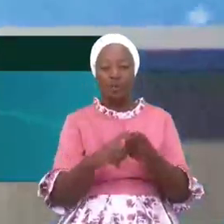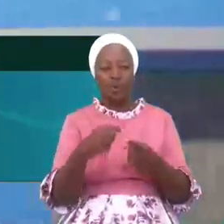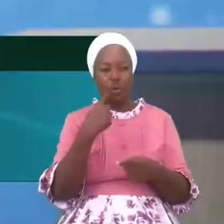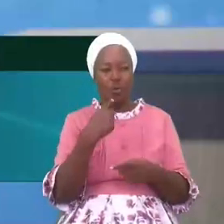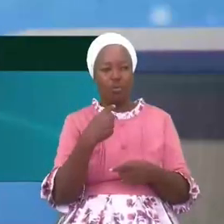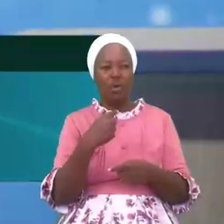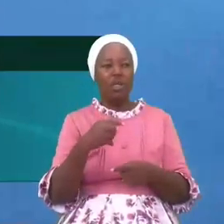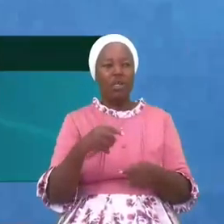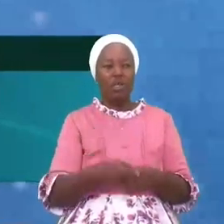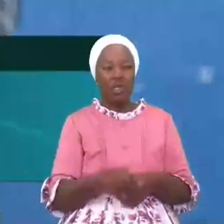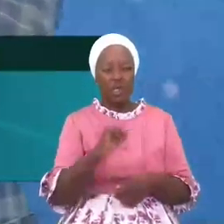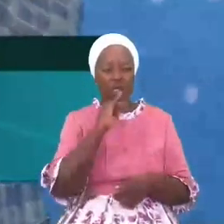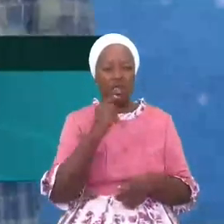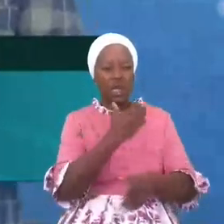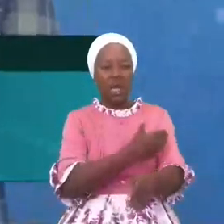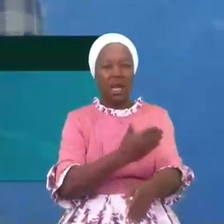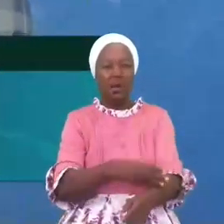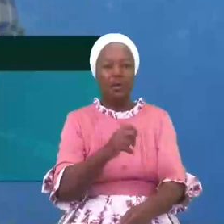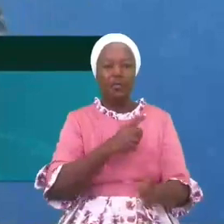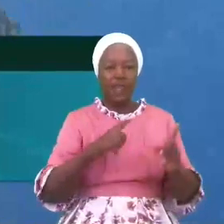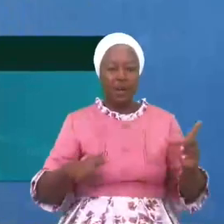bras de l'Éternel?